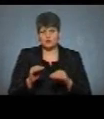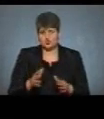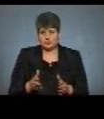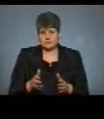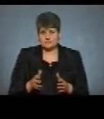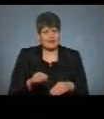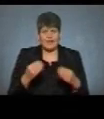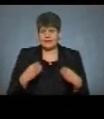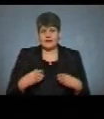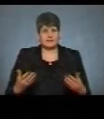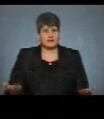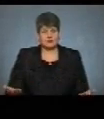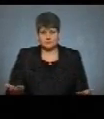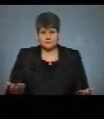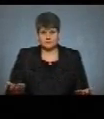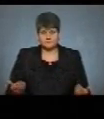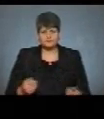Не надано.